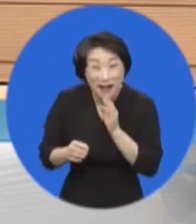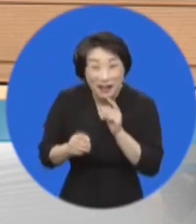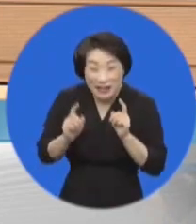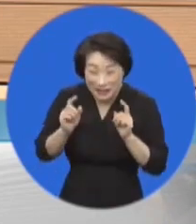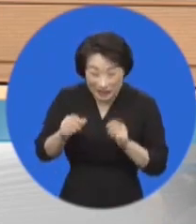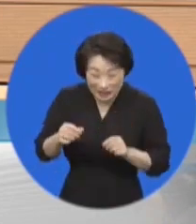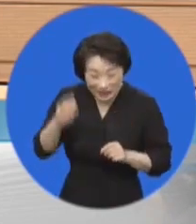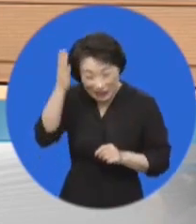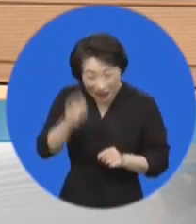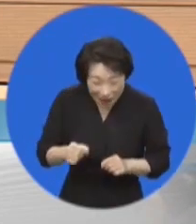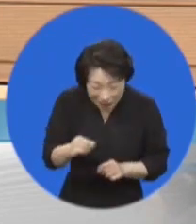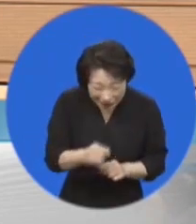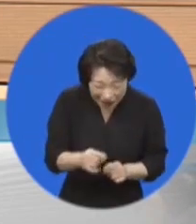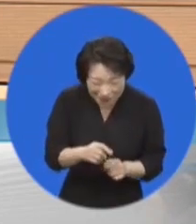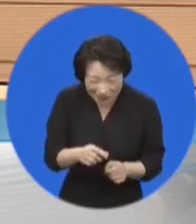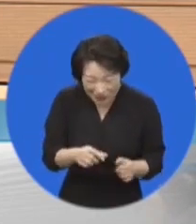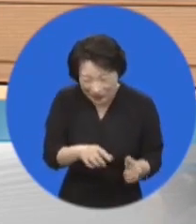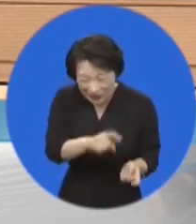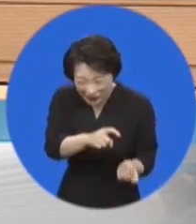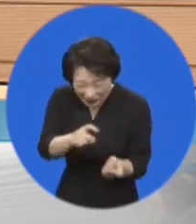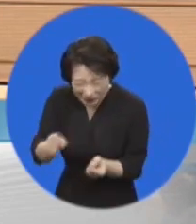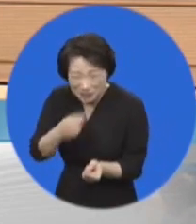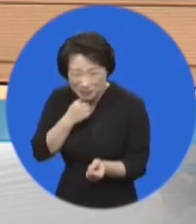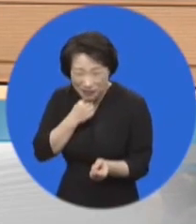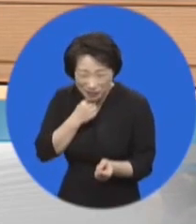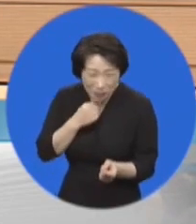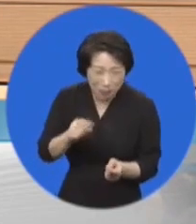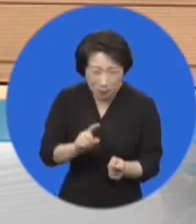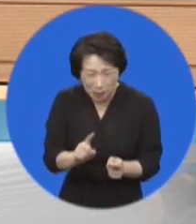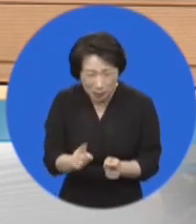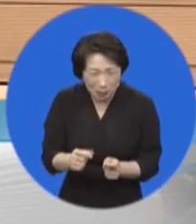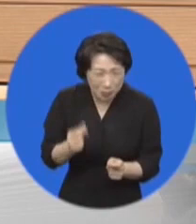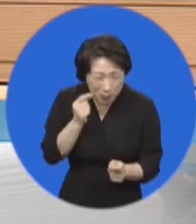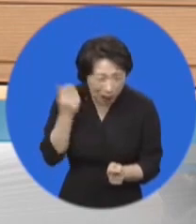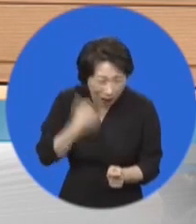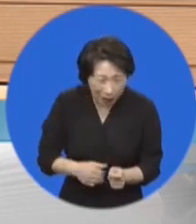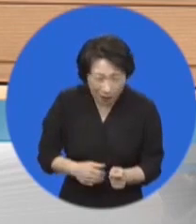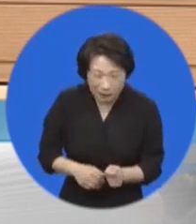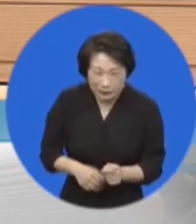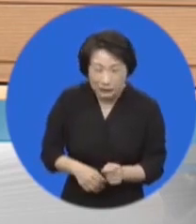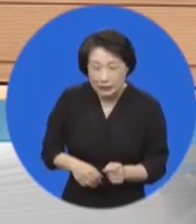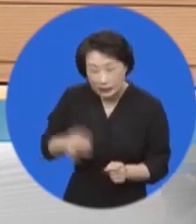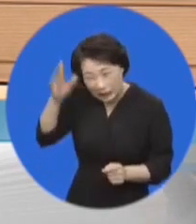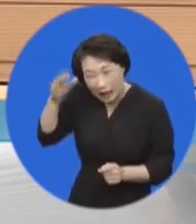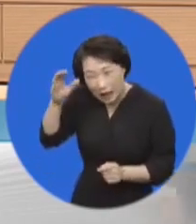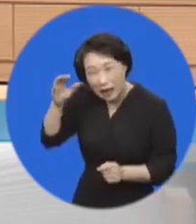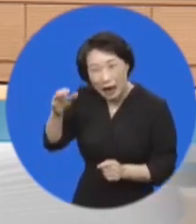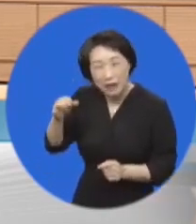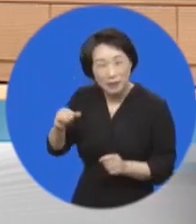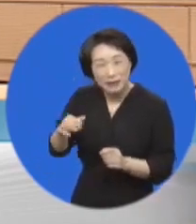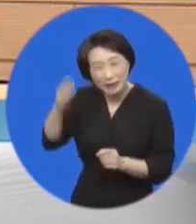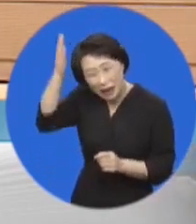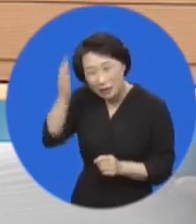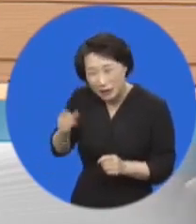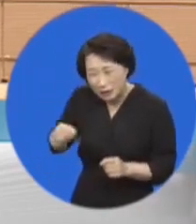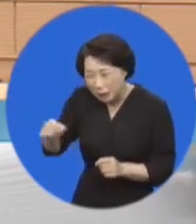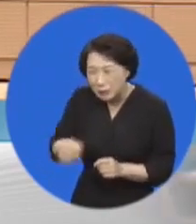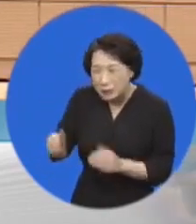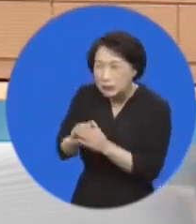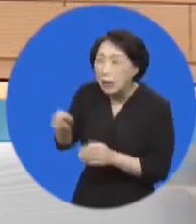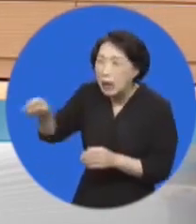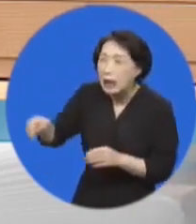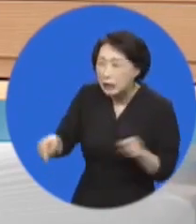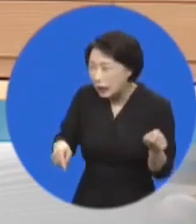탑니다. 끌고 가려고. 그리고 끌고 가면 놨다가 또 갑니다. 가서 개미 집에 갔다가 이런 뭐 참 엄청난